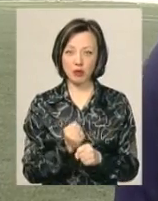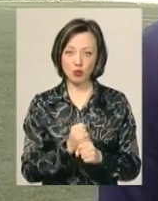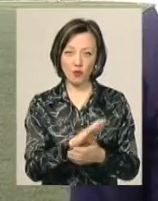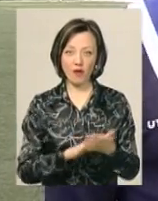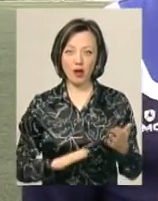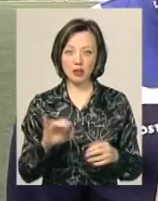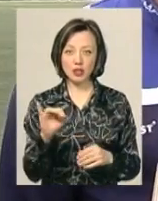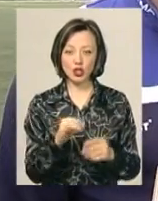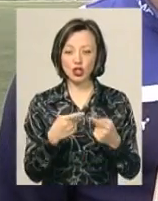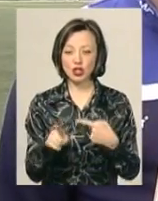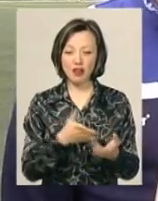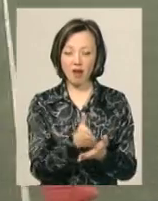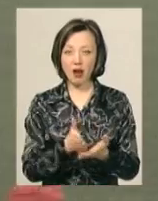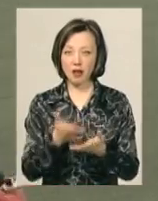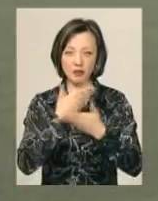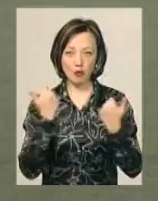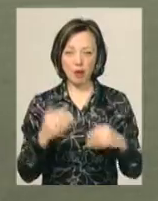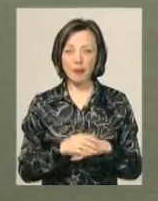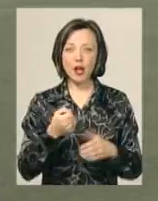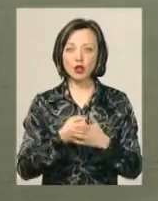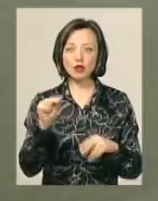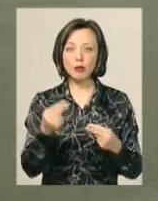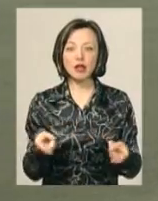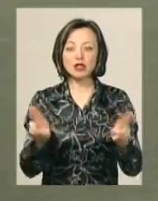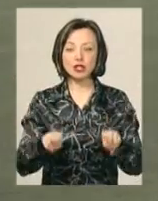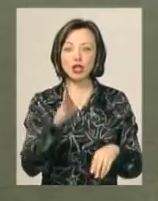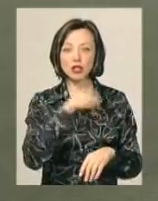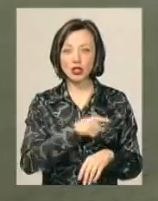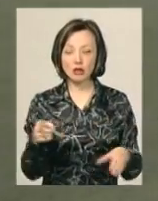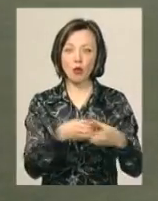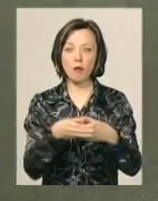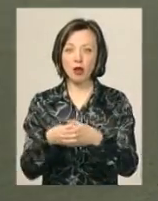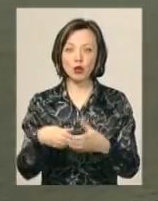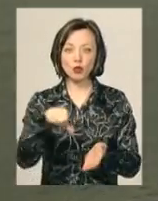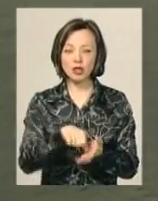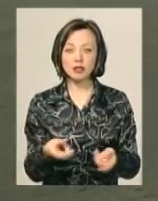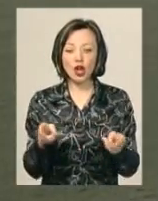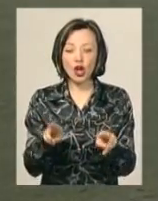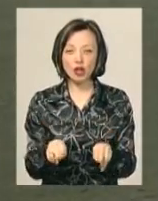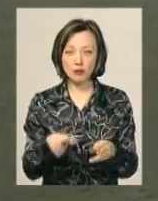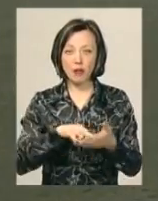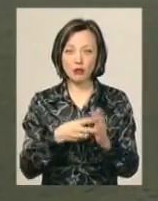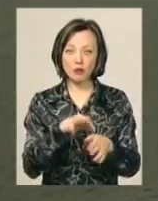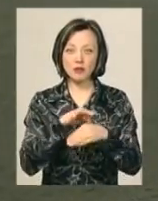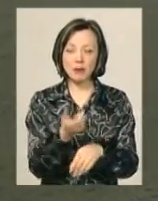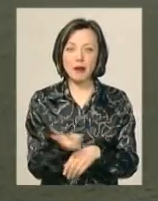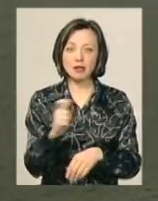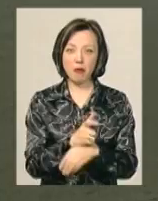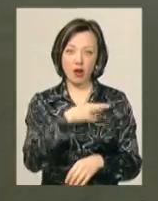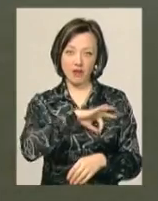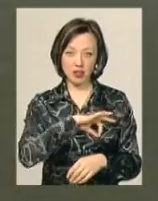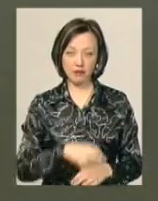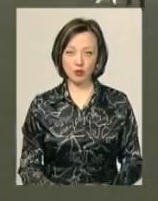працювати, інших варіантів нема. До чемпіонату ще залишається час, і команди-учасниці решту міжсезоння планують провести максимально